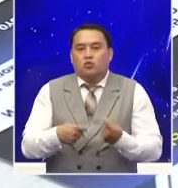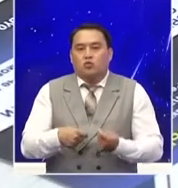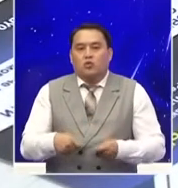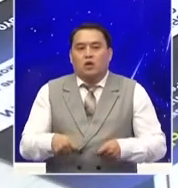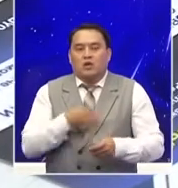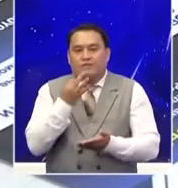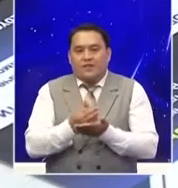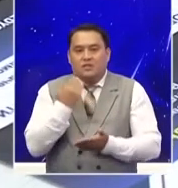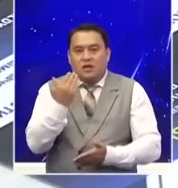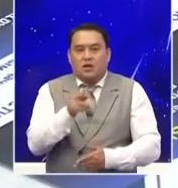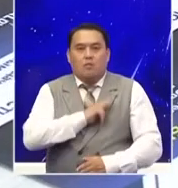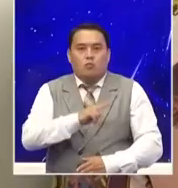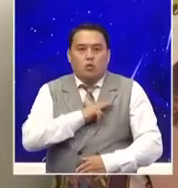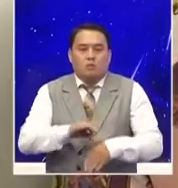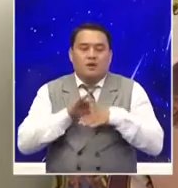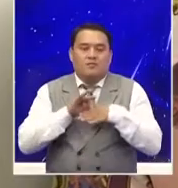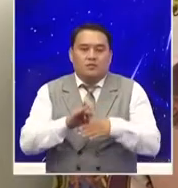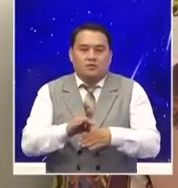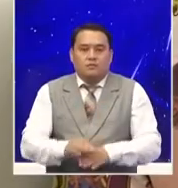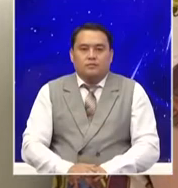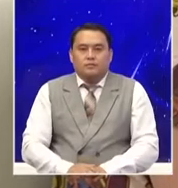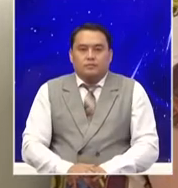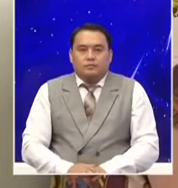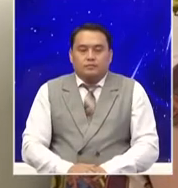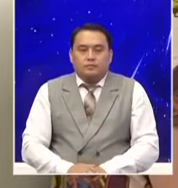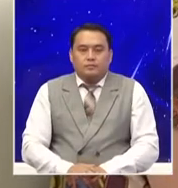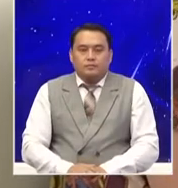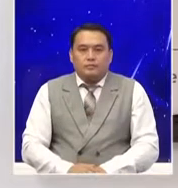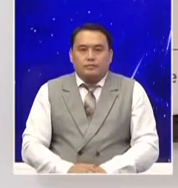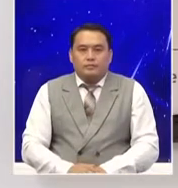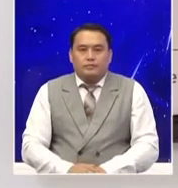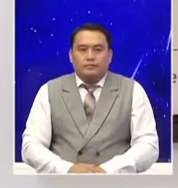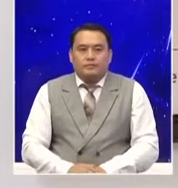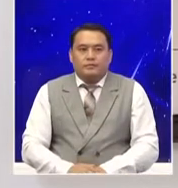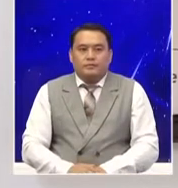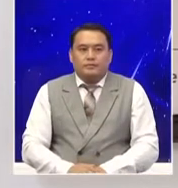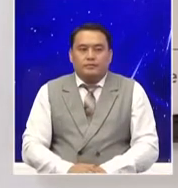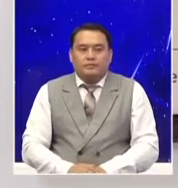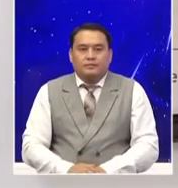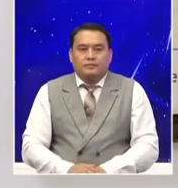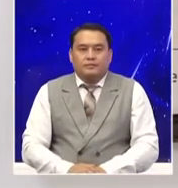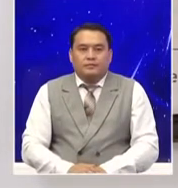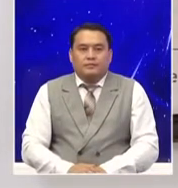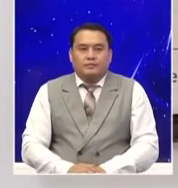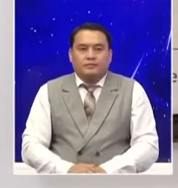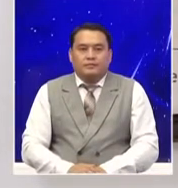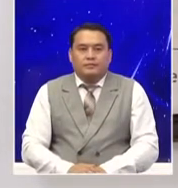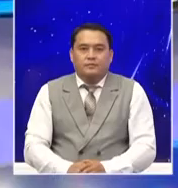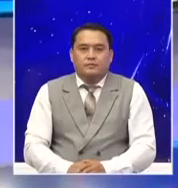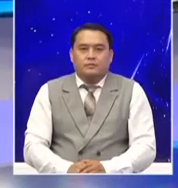уголовной ответственности. Работа в данном направлении будет продолжена. Гульмира Семергалиева, Жайк Курманбаев, телеканал ЖТСУ, Талдыкурган.